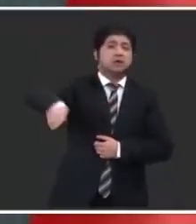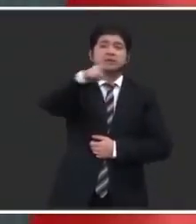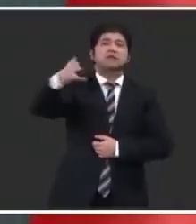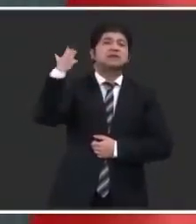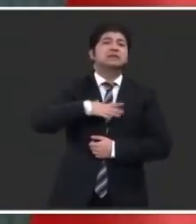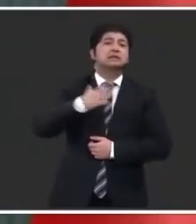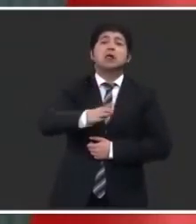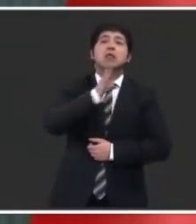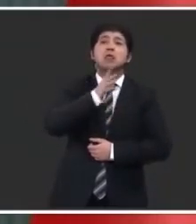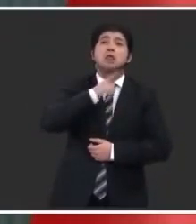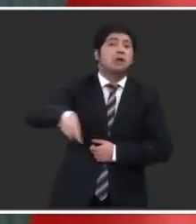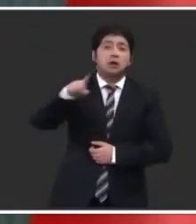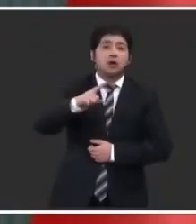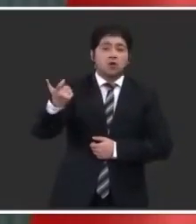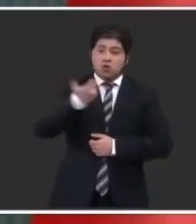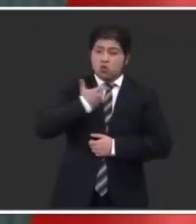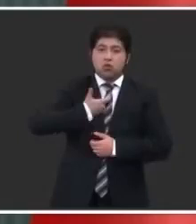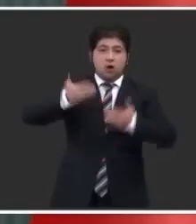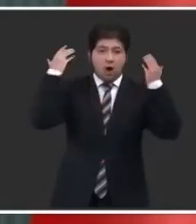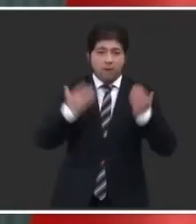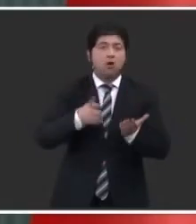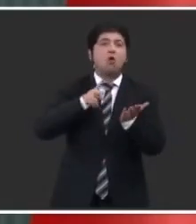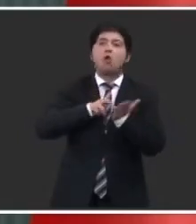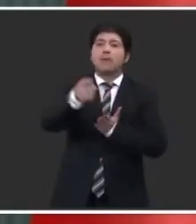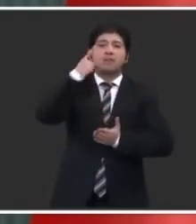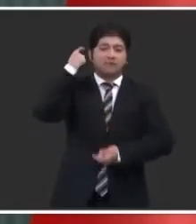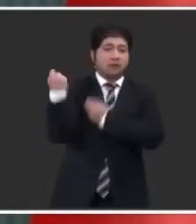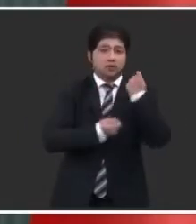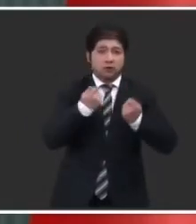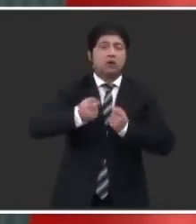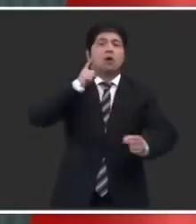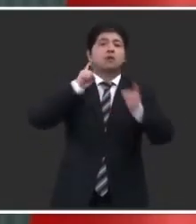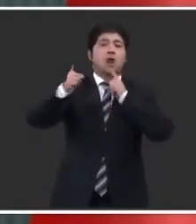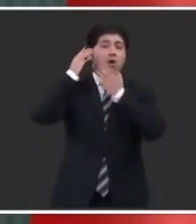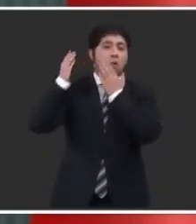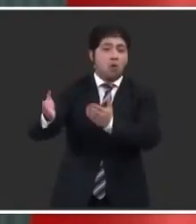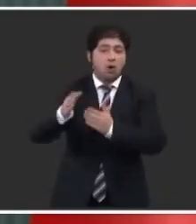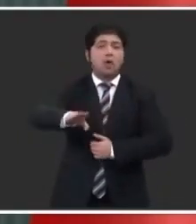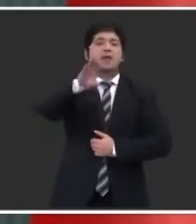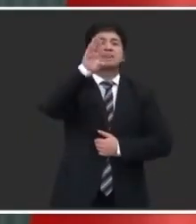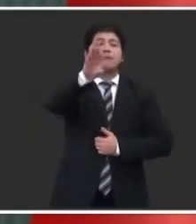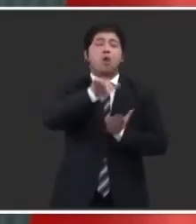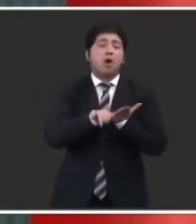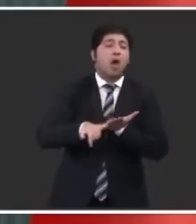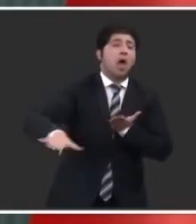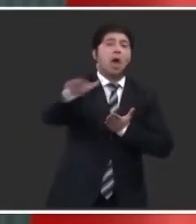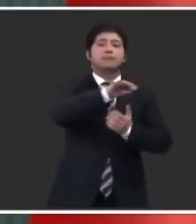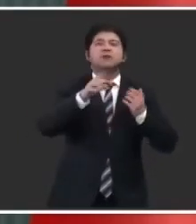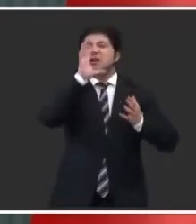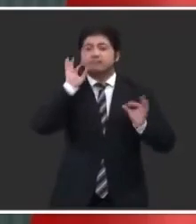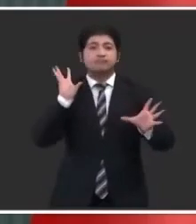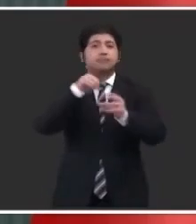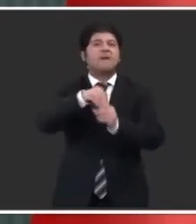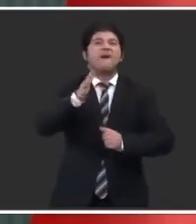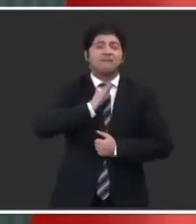beklentisi yasası ile yürütmesiyle yargısıyla demokrasinin tüm sac ayaklarının